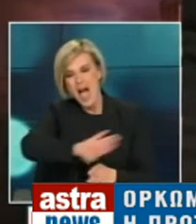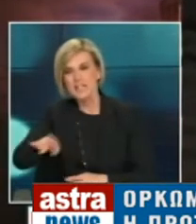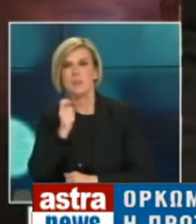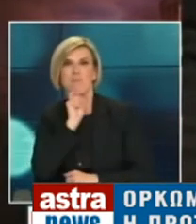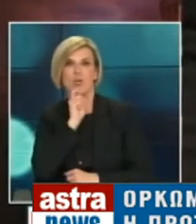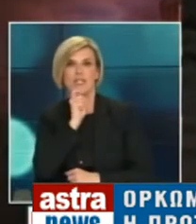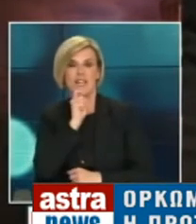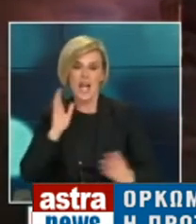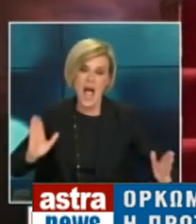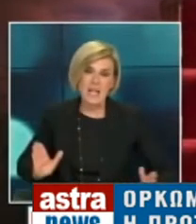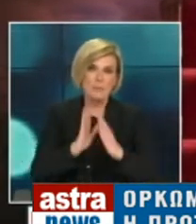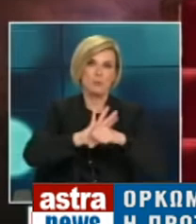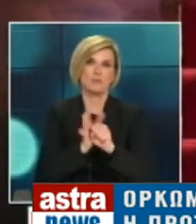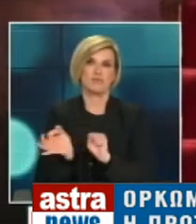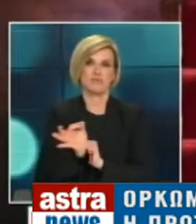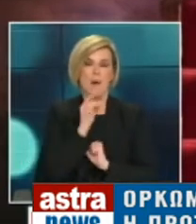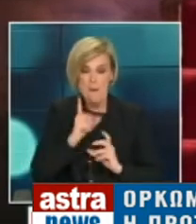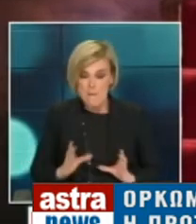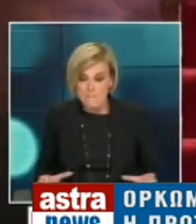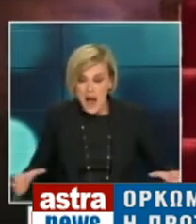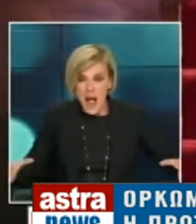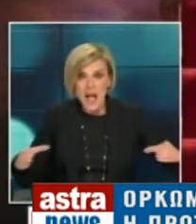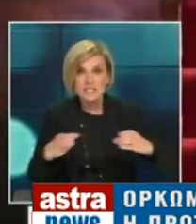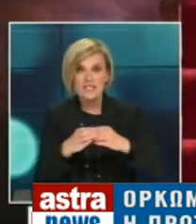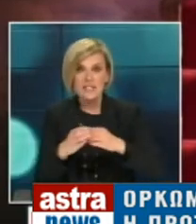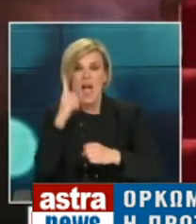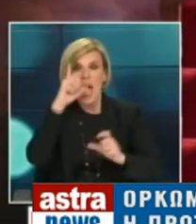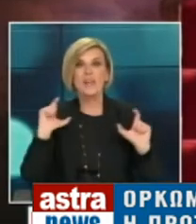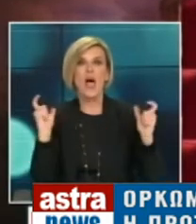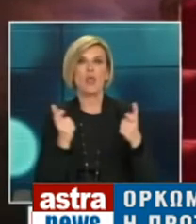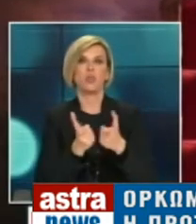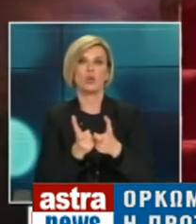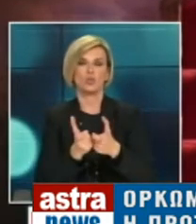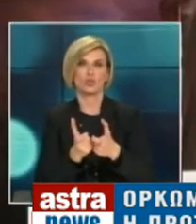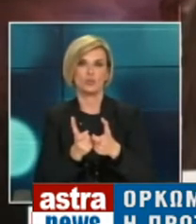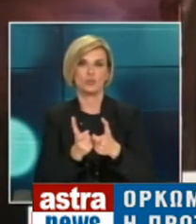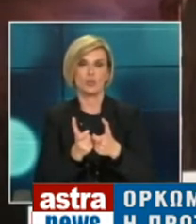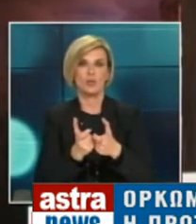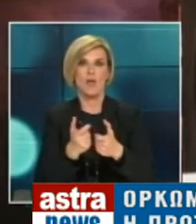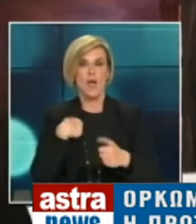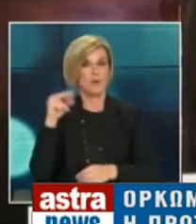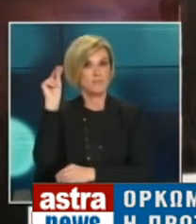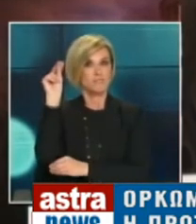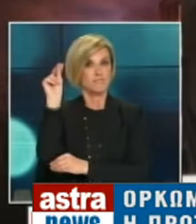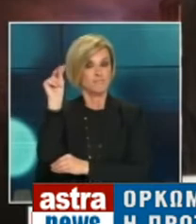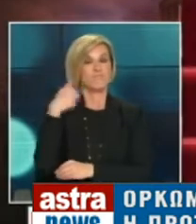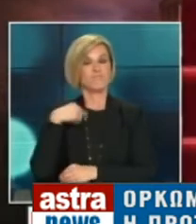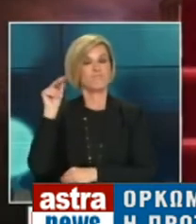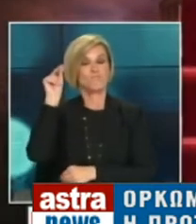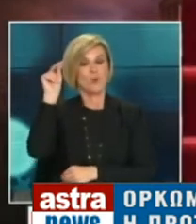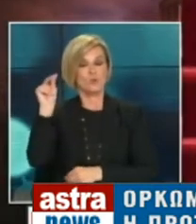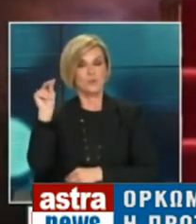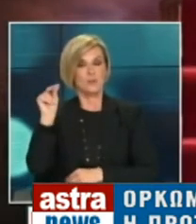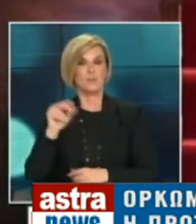αντιμετωπίσουμε αυτή την πανδημία ως ένα έθνος. Ένα έθνος. Και σας υπόσχομαι το